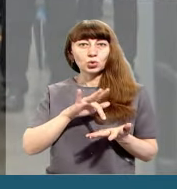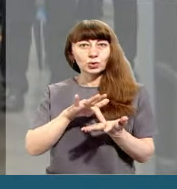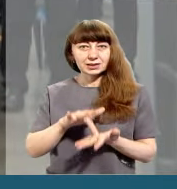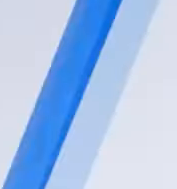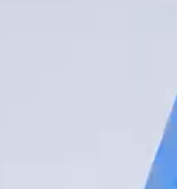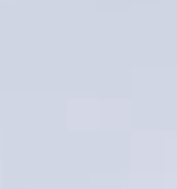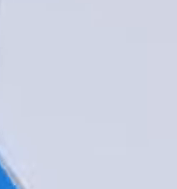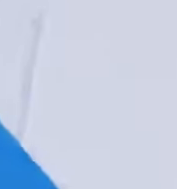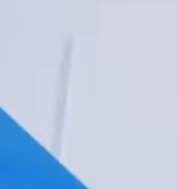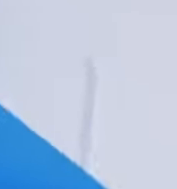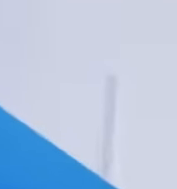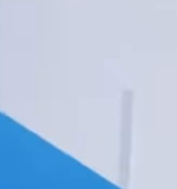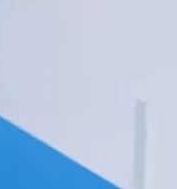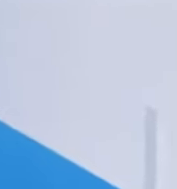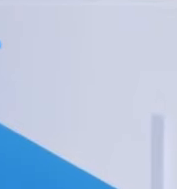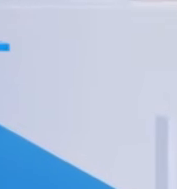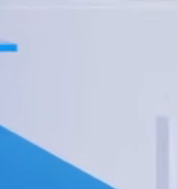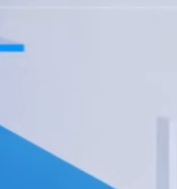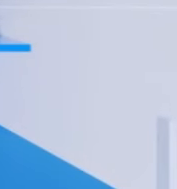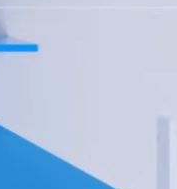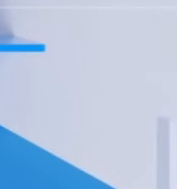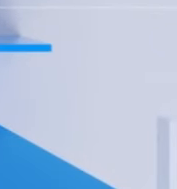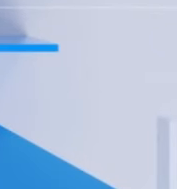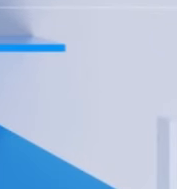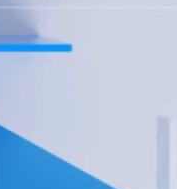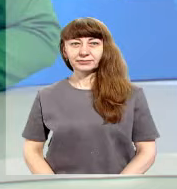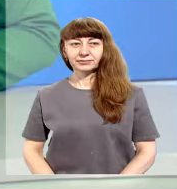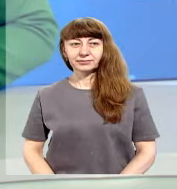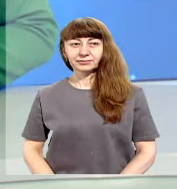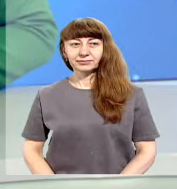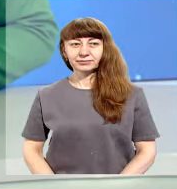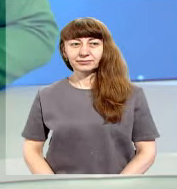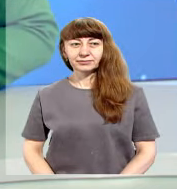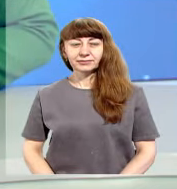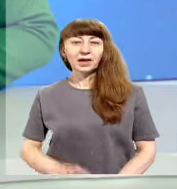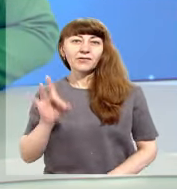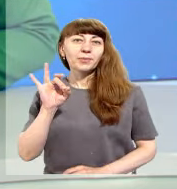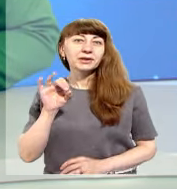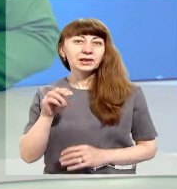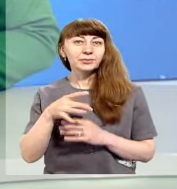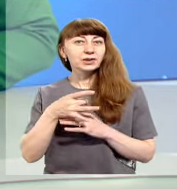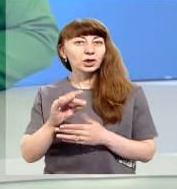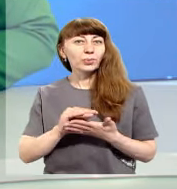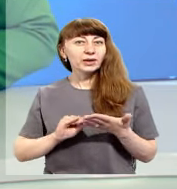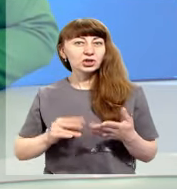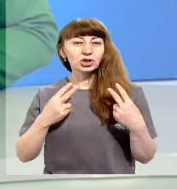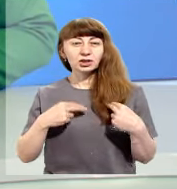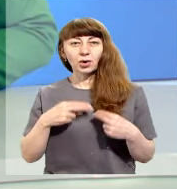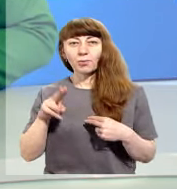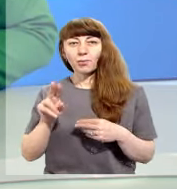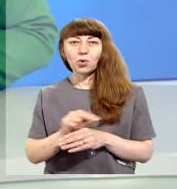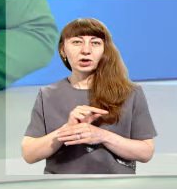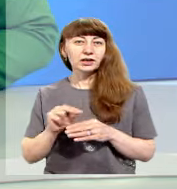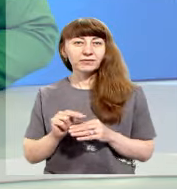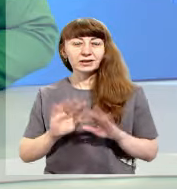В В Могилинском районе продолжается работа по